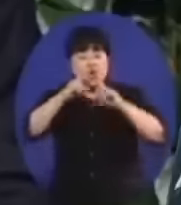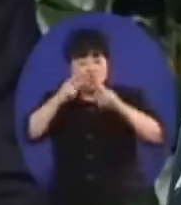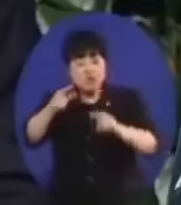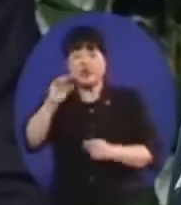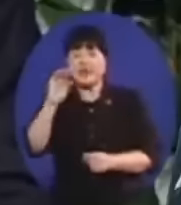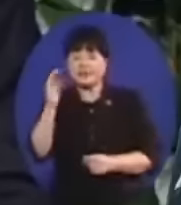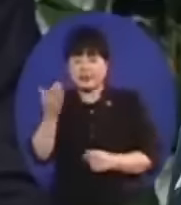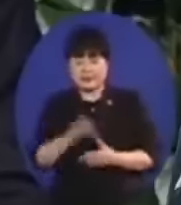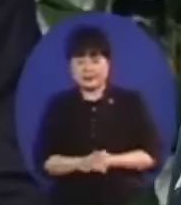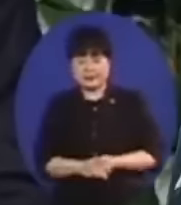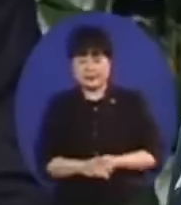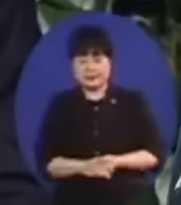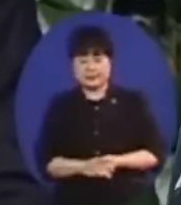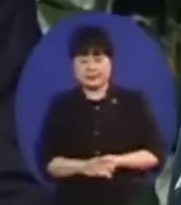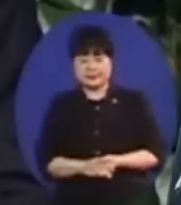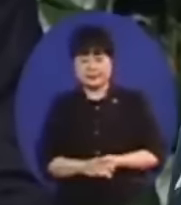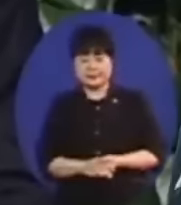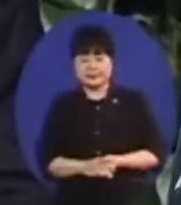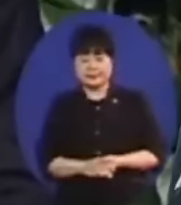되는 것입니다.